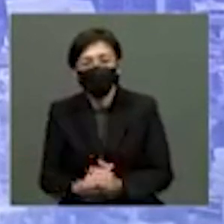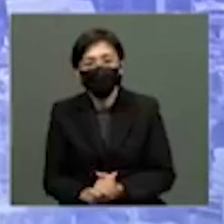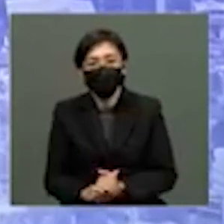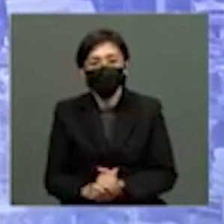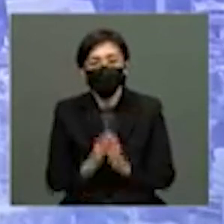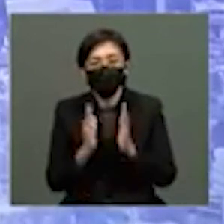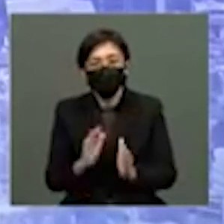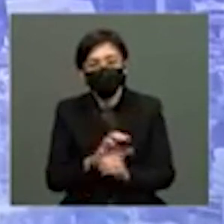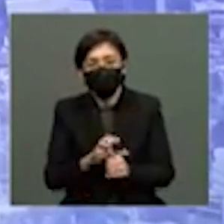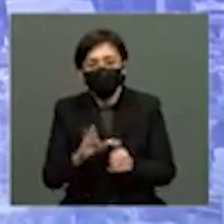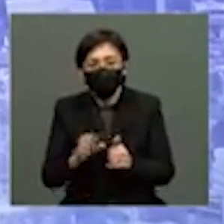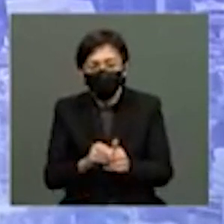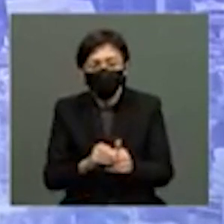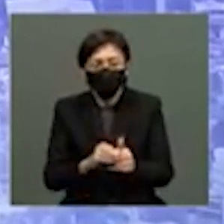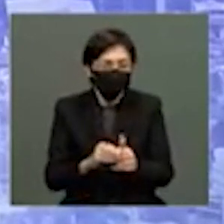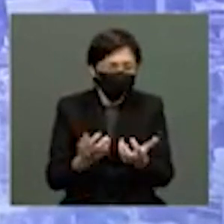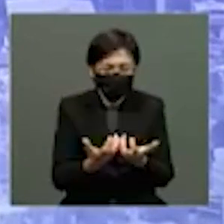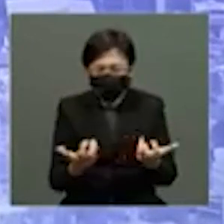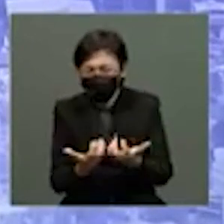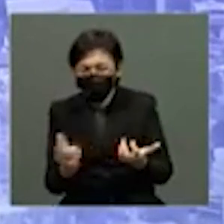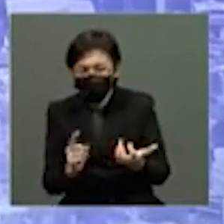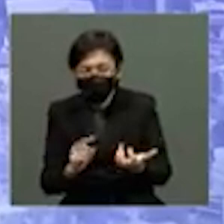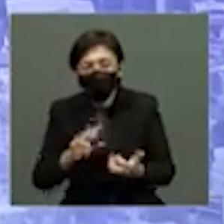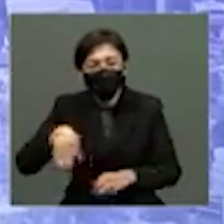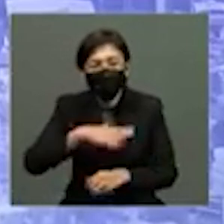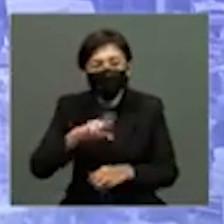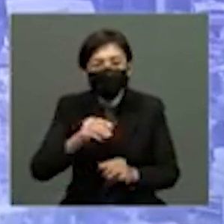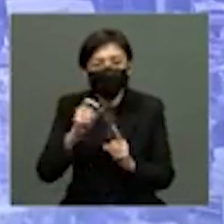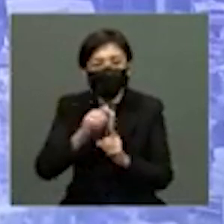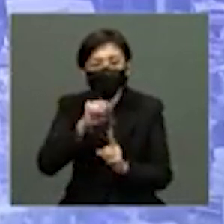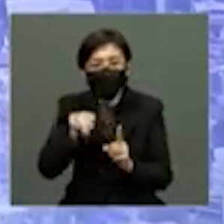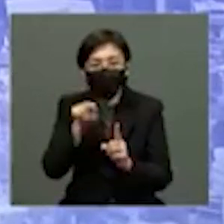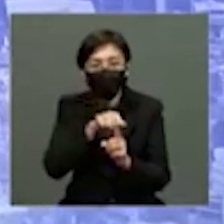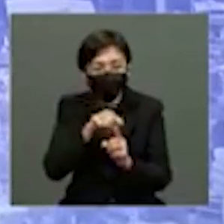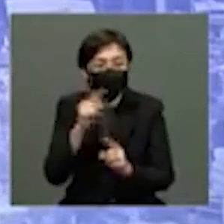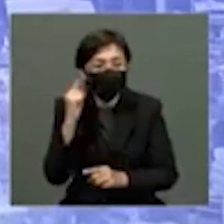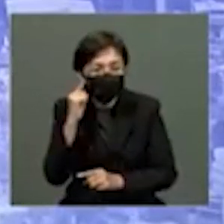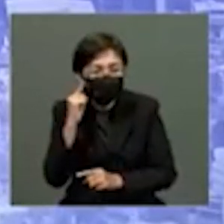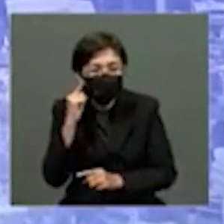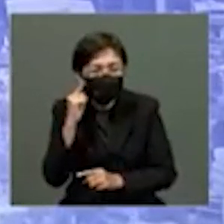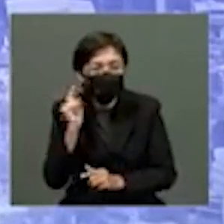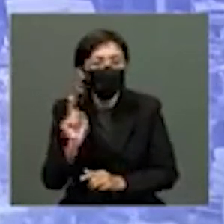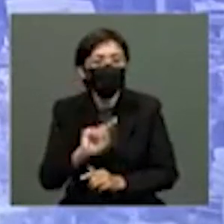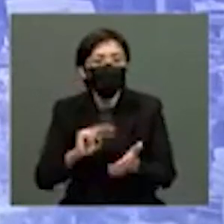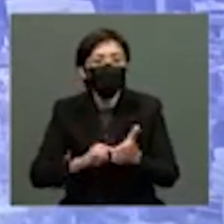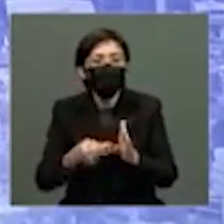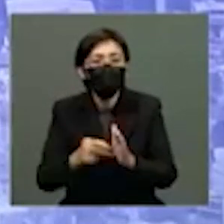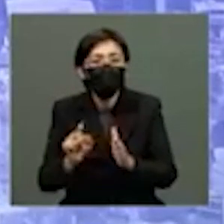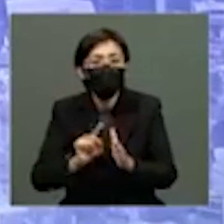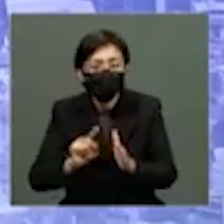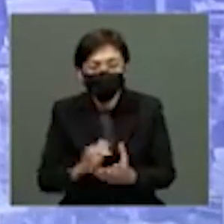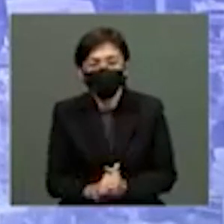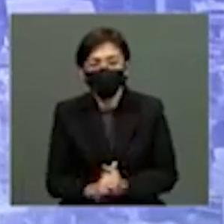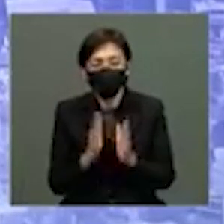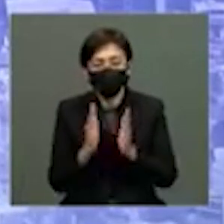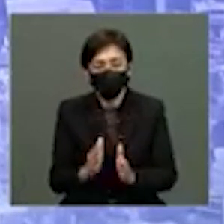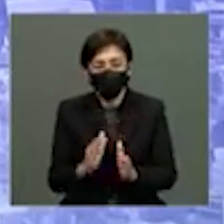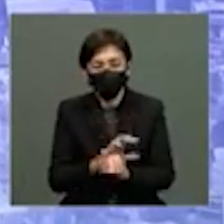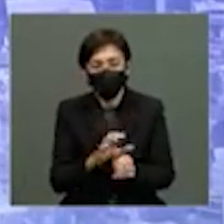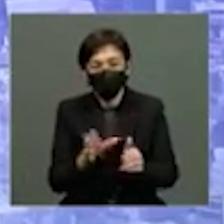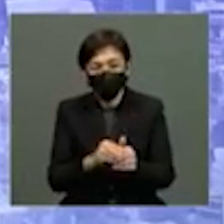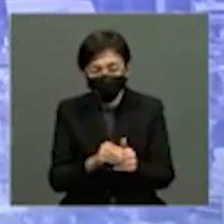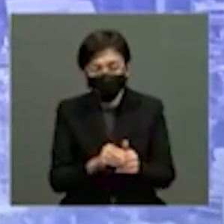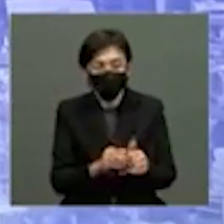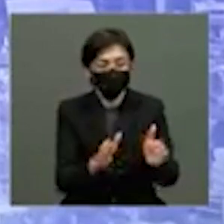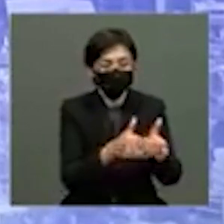ภาษาอังกฤษที่อาจที่อาจหลายคนคงเคยได้ยินนะครับก็คือ เป็นการแยกผู้ป่วยเป็นสี